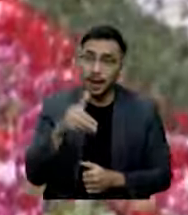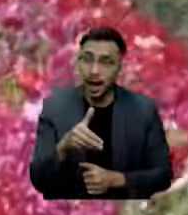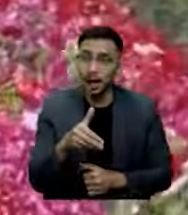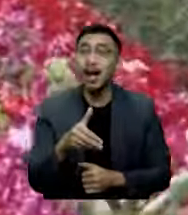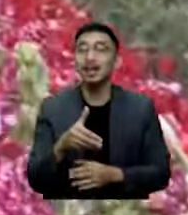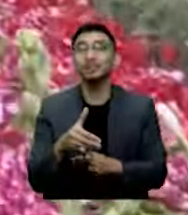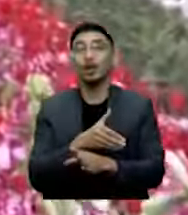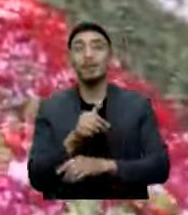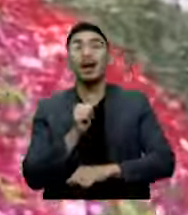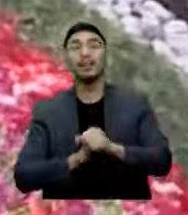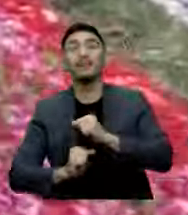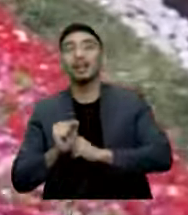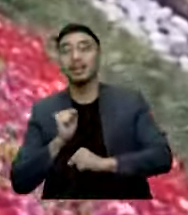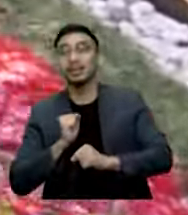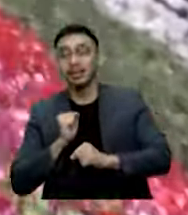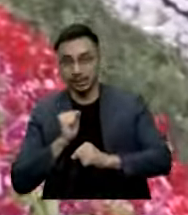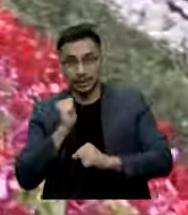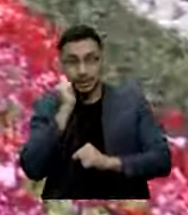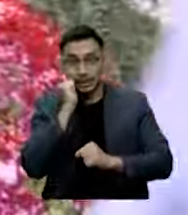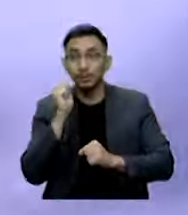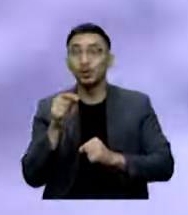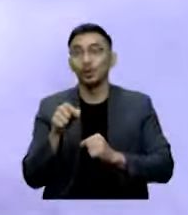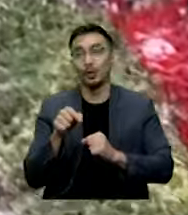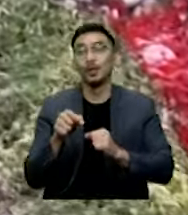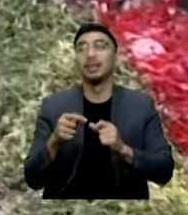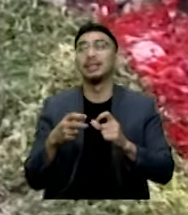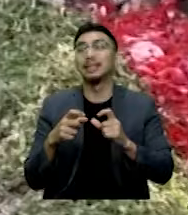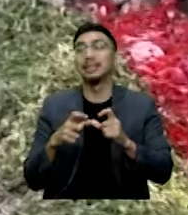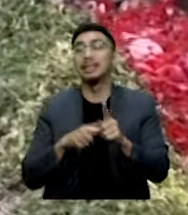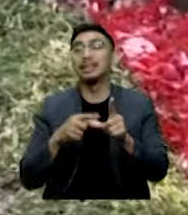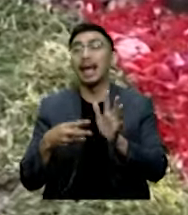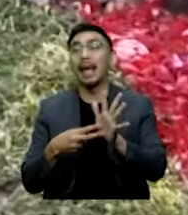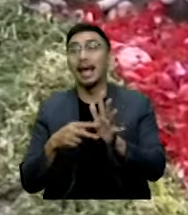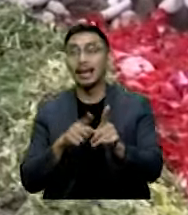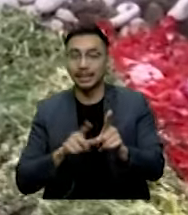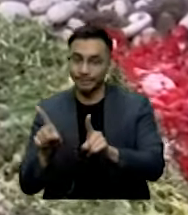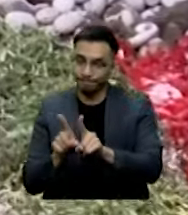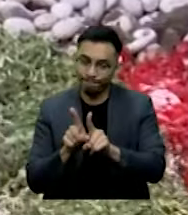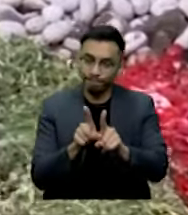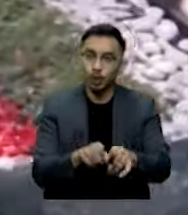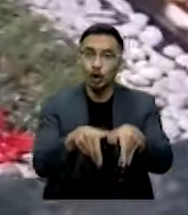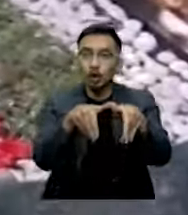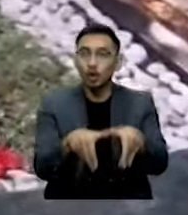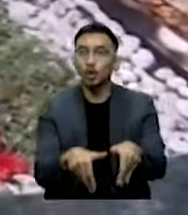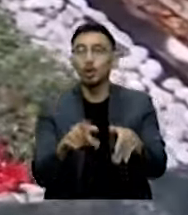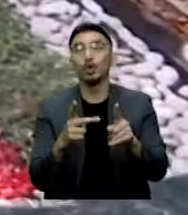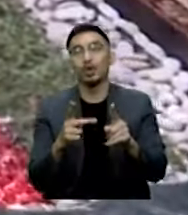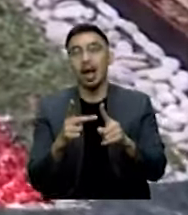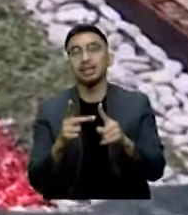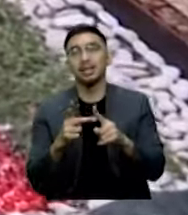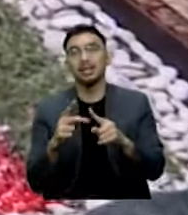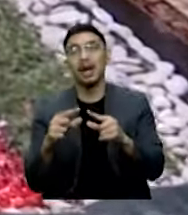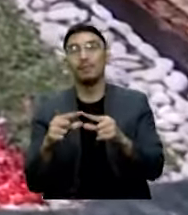Yeni Wahid berziarah ke makam pendiri Nahdlatul Ulama, Kiai Haji Hasyim Asy'ari, dan makam mantan Presiden Abdurrahman Wahid atau Gus